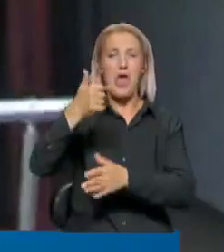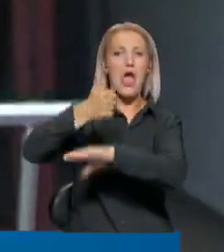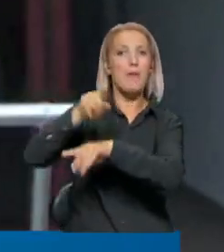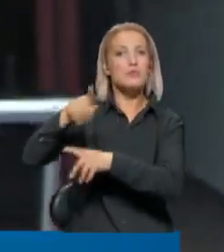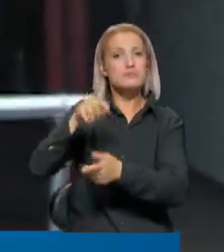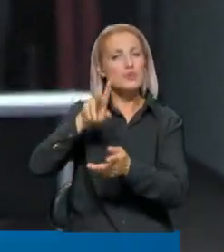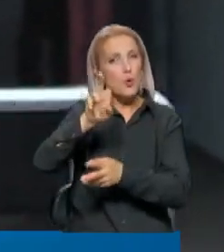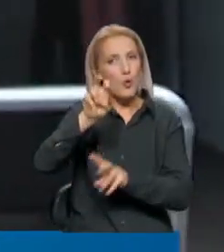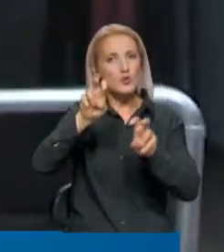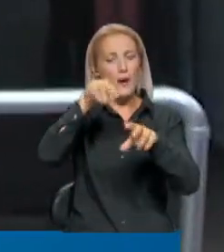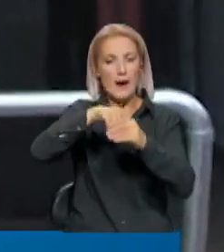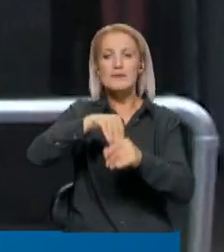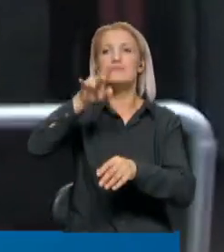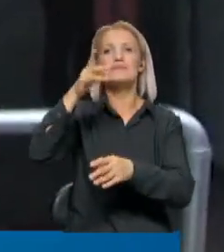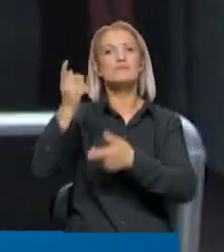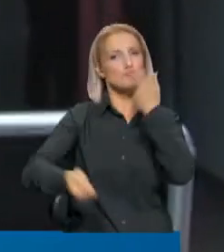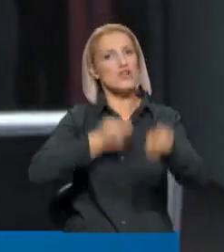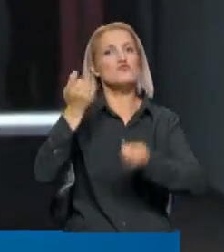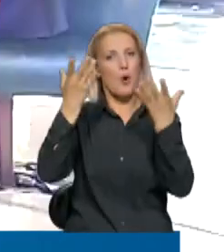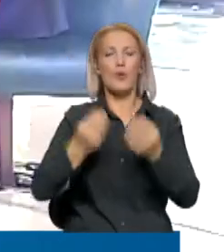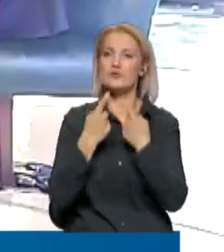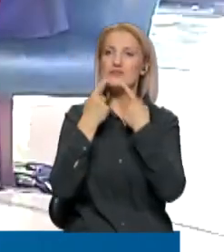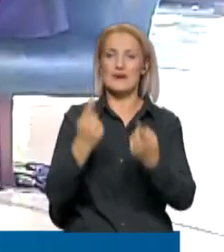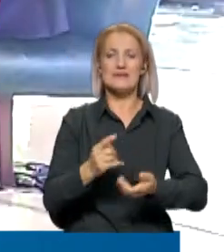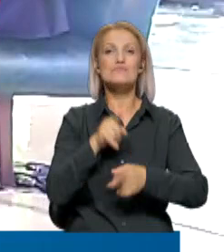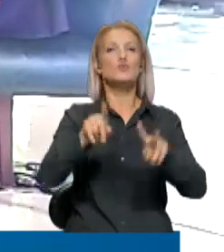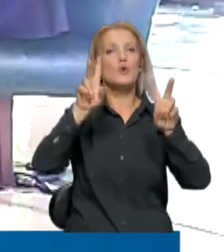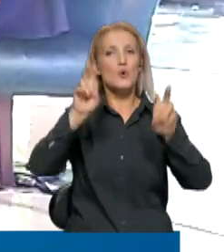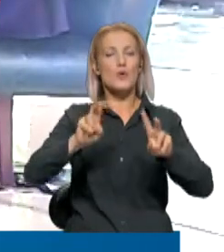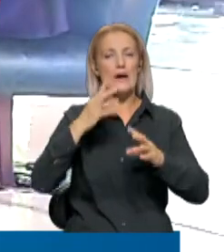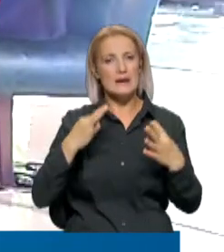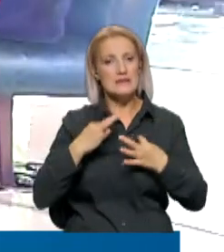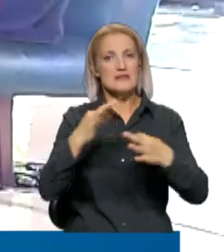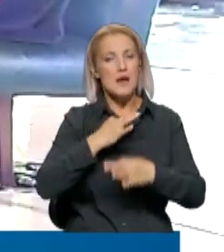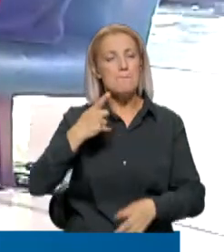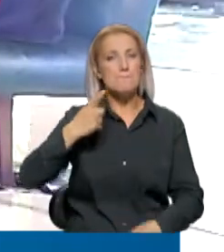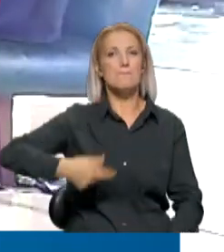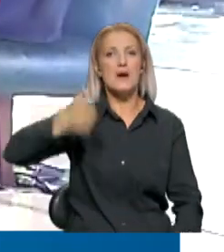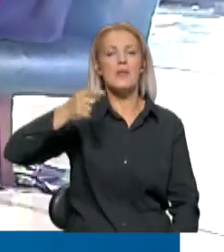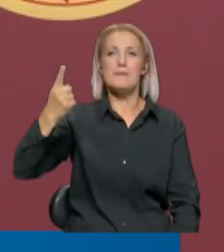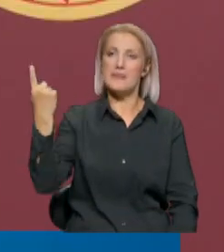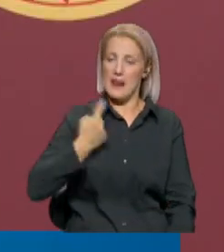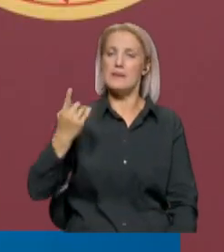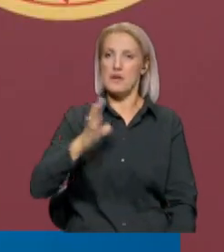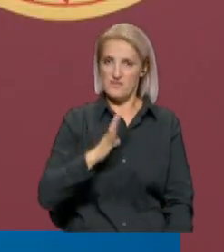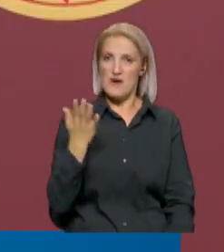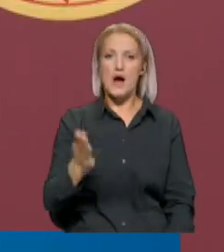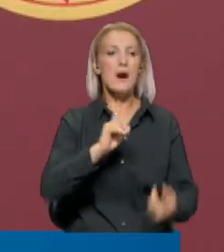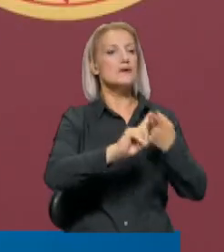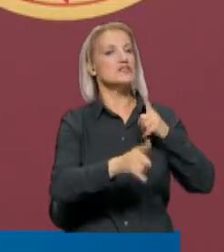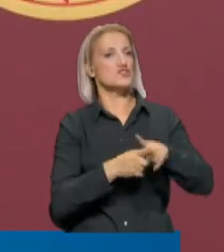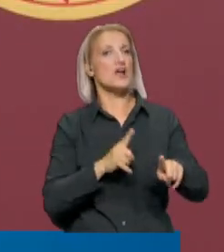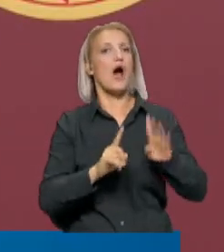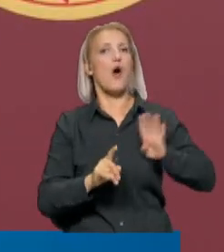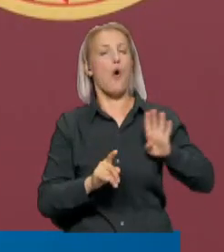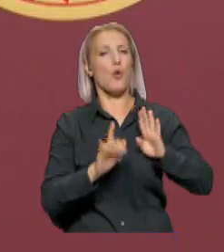söyledi. Askeri hastaneleri yeniden açılması gündemde. Bu konuda Sayın Başkanımızın direktifleri var. Çözüm oluşturulması için. Kılıçdaroğlu